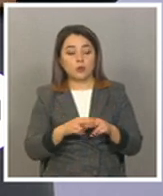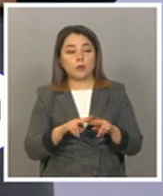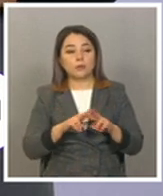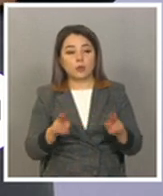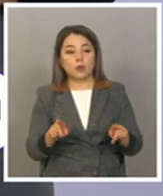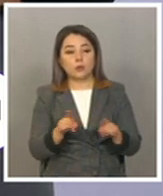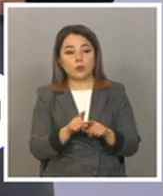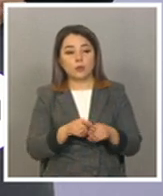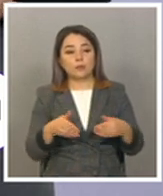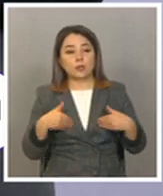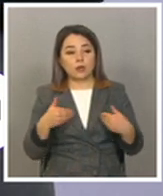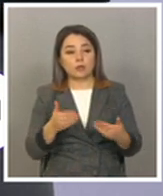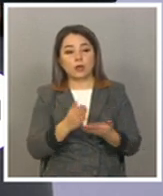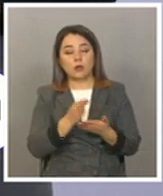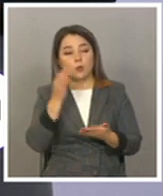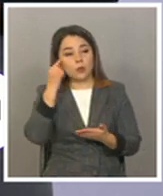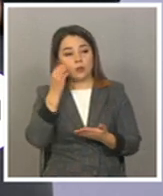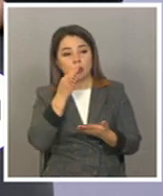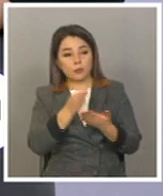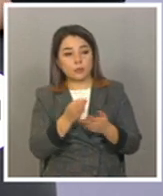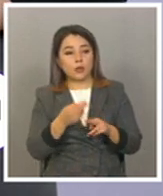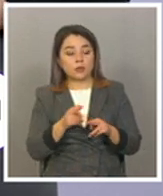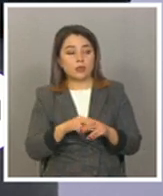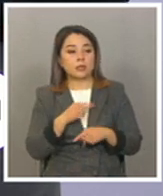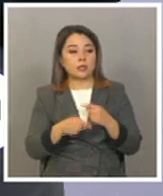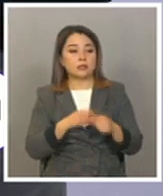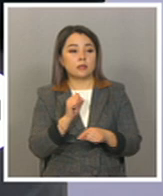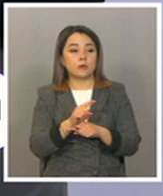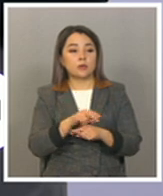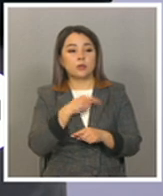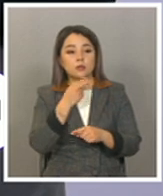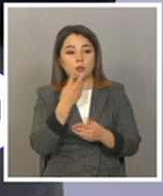деген ойдамын. Енді келесі тапсырмамызға көшейік.